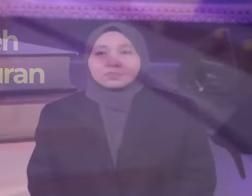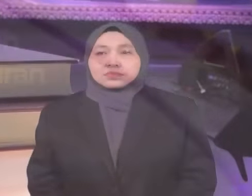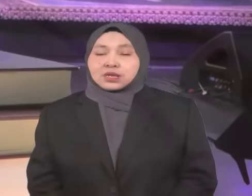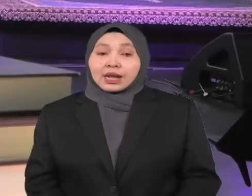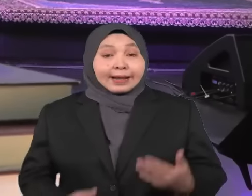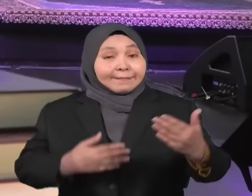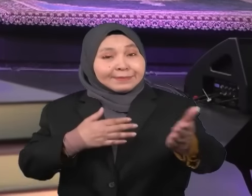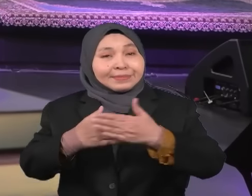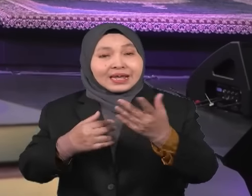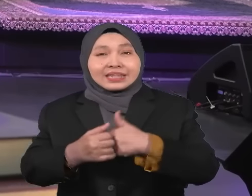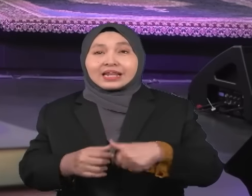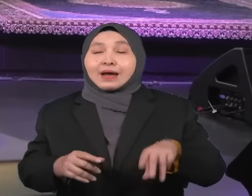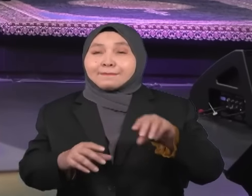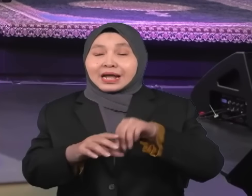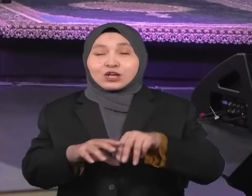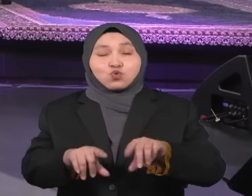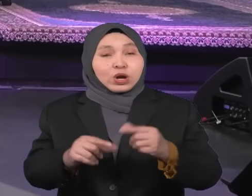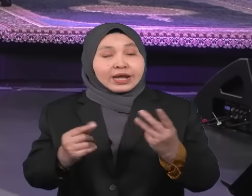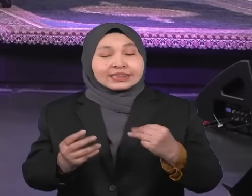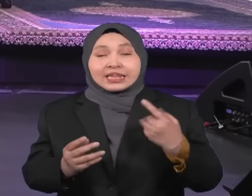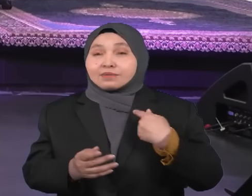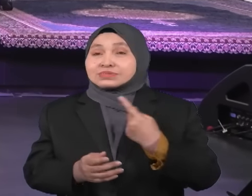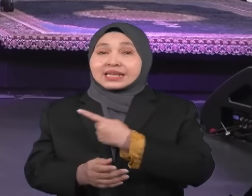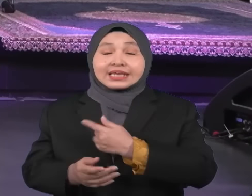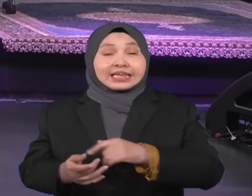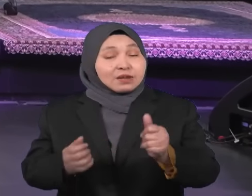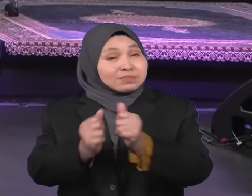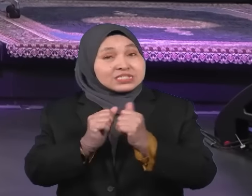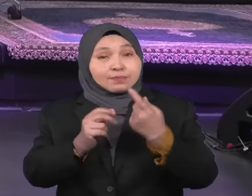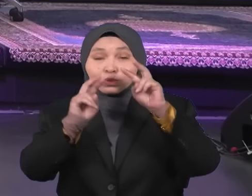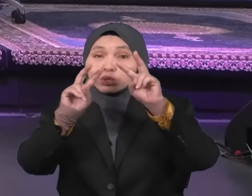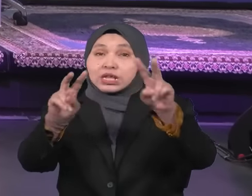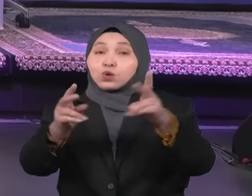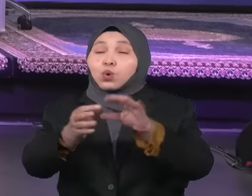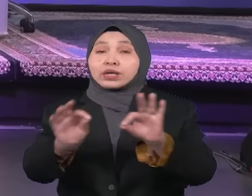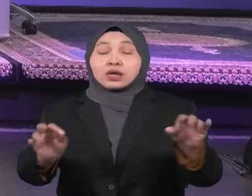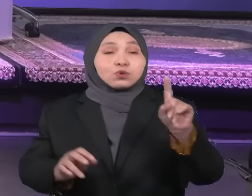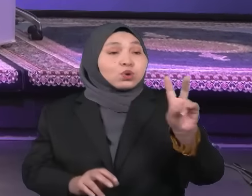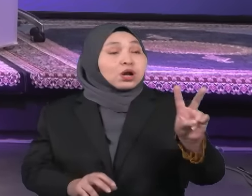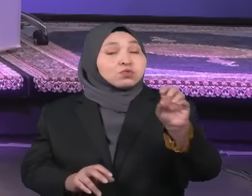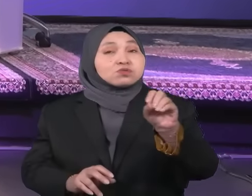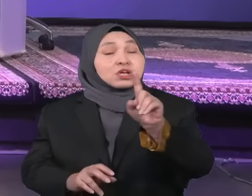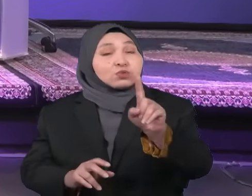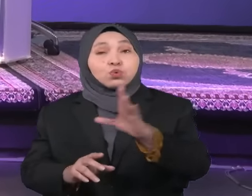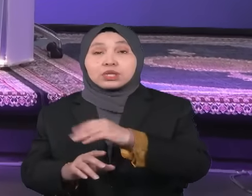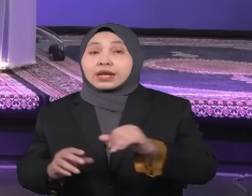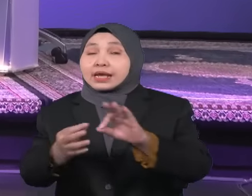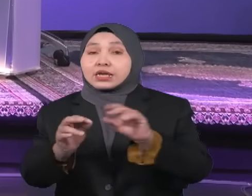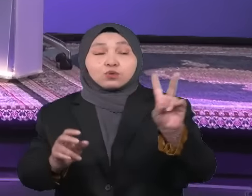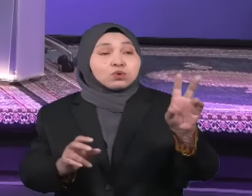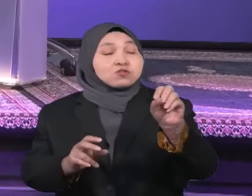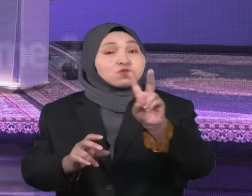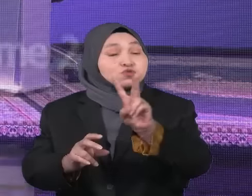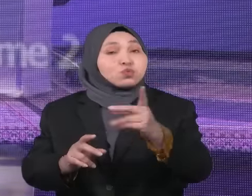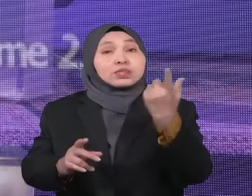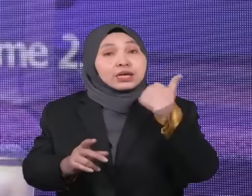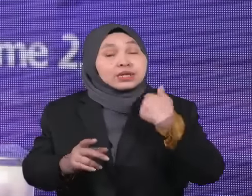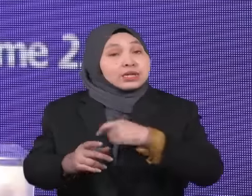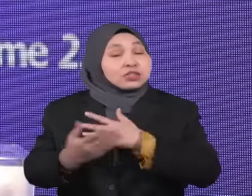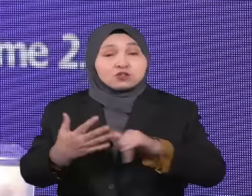Kembali kita dalam My Quran Time, Quran Solat Infaq pada hari ini. Sama-sama untuk kita melihat kepada ayat 201 dan ayat 202 sebentar tadi, dan sudah pun